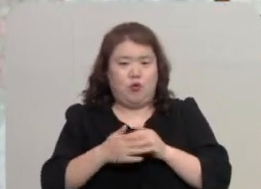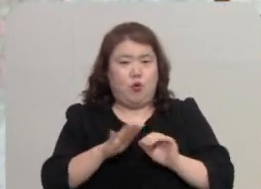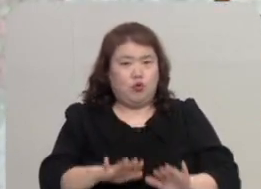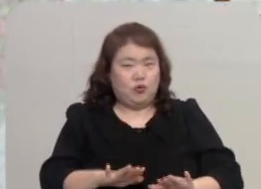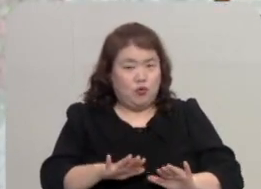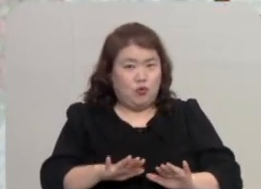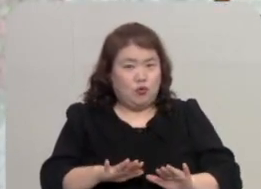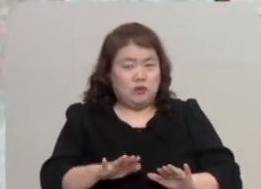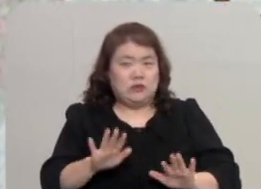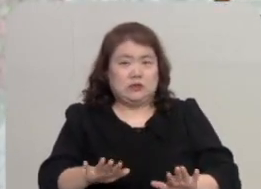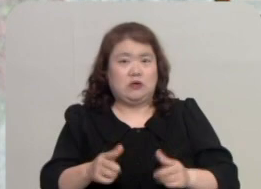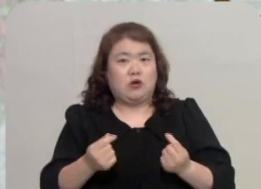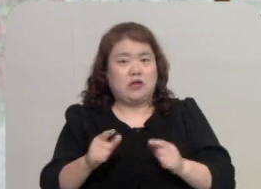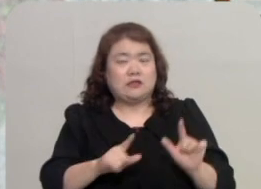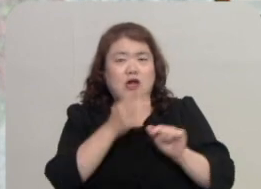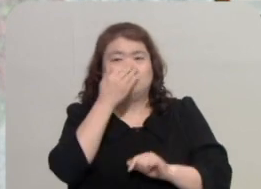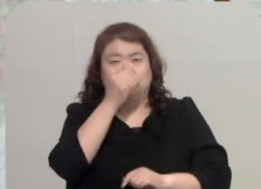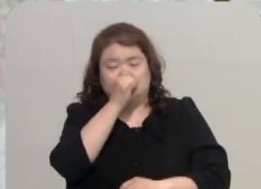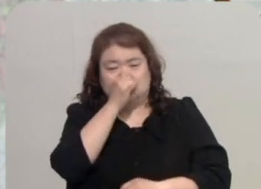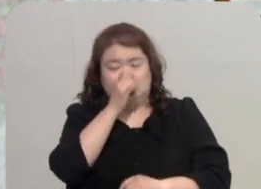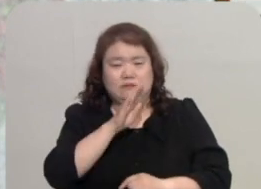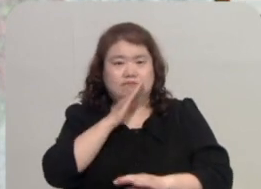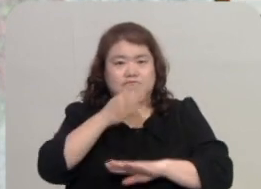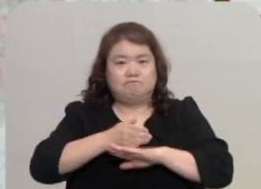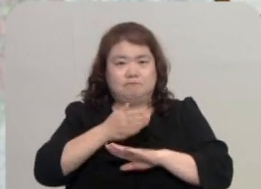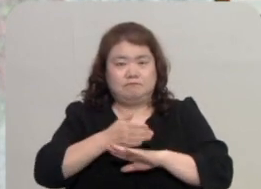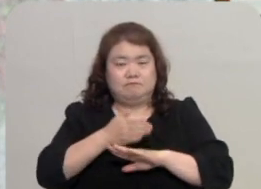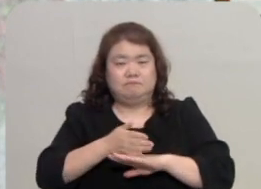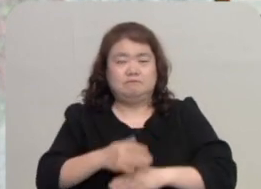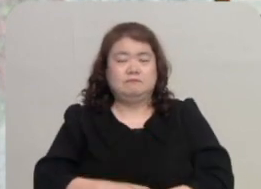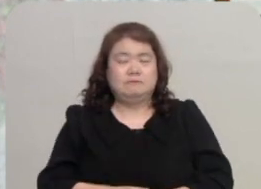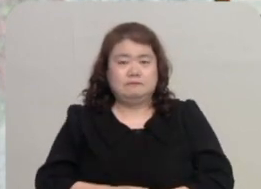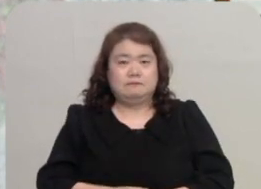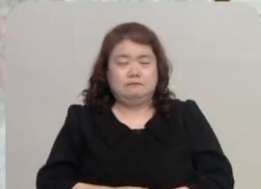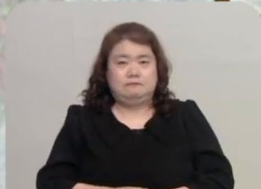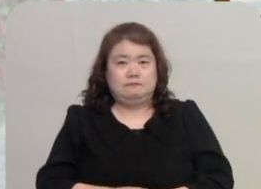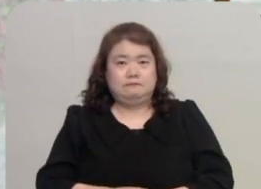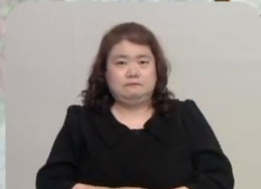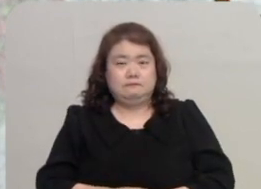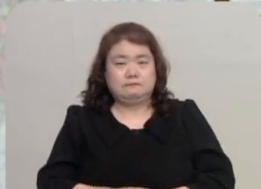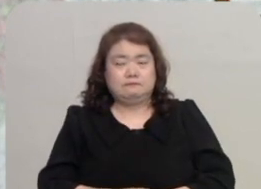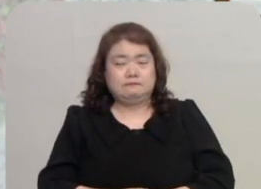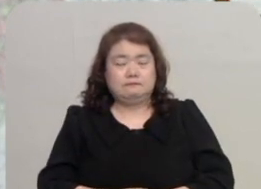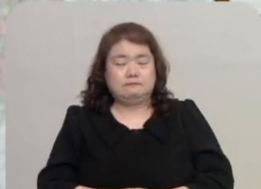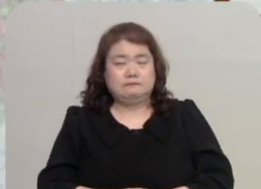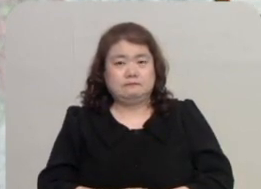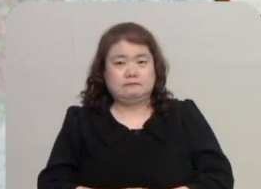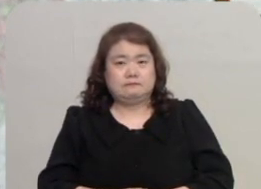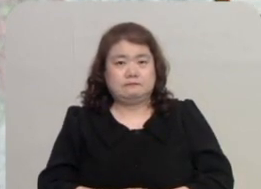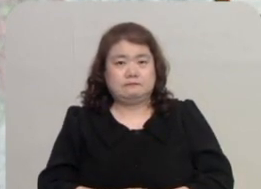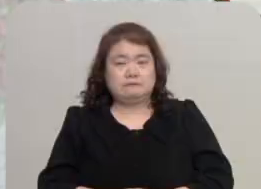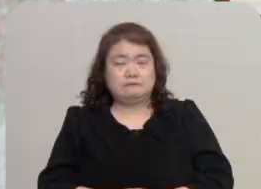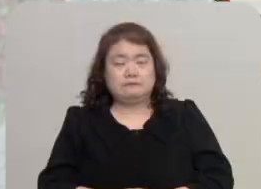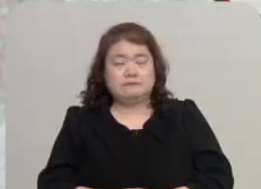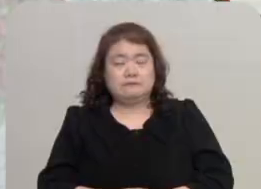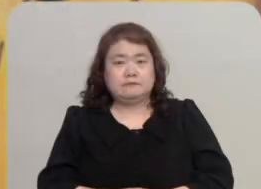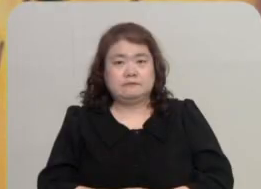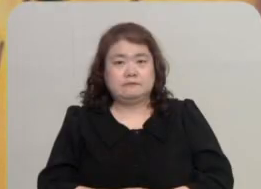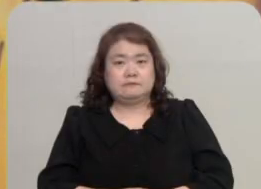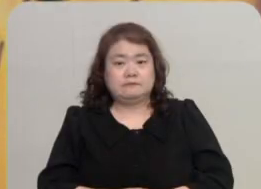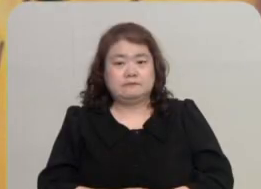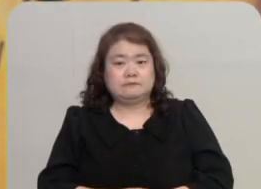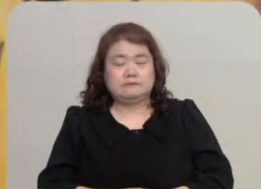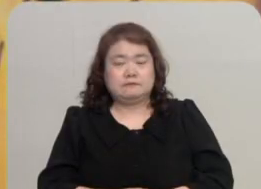오늘날 이래 누리고 살 수 있겠나. 진짜 고맙고 감사합니다. KBS 뉴스 오정현입니다.